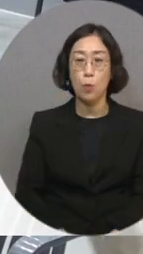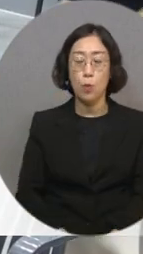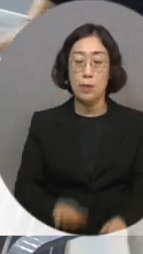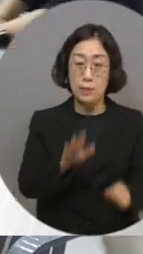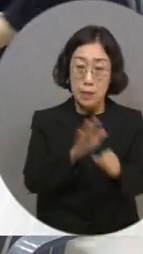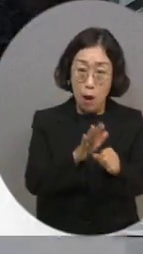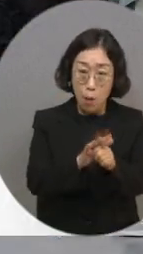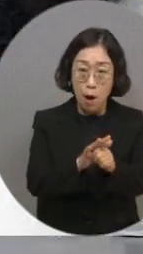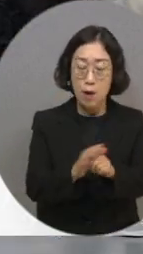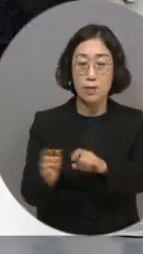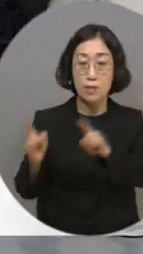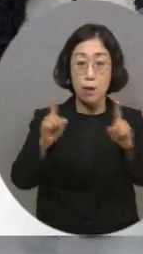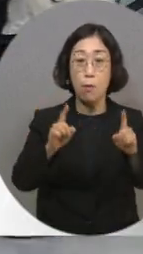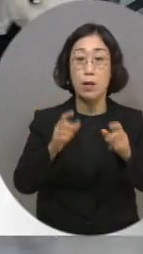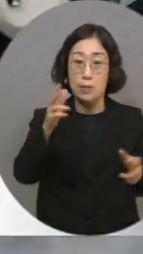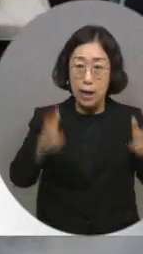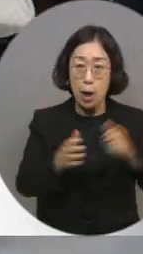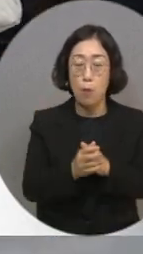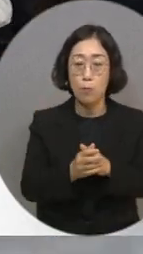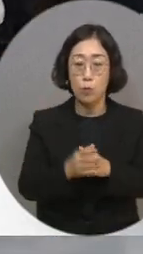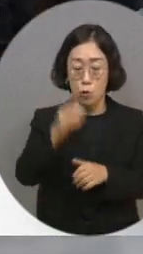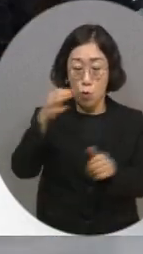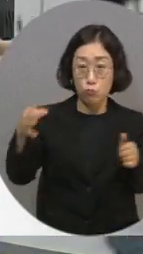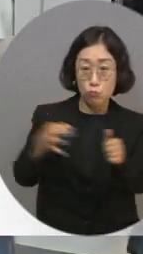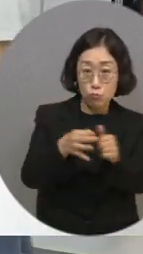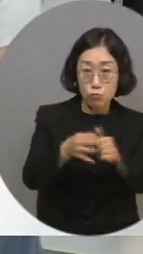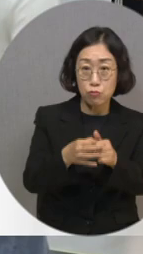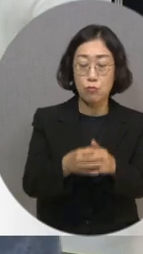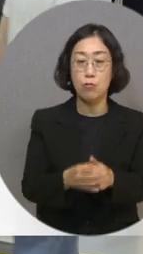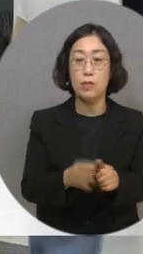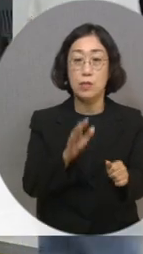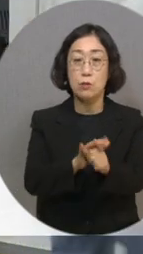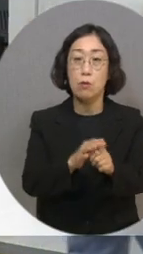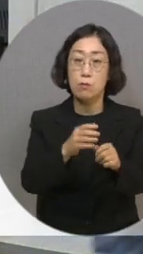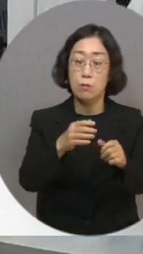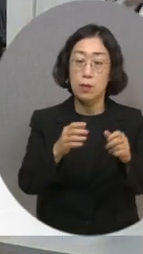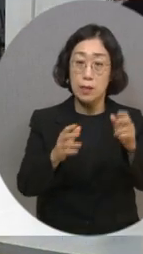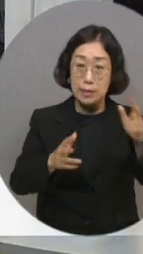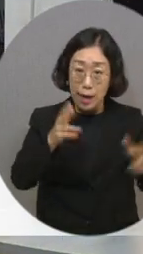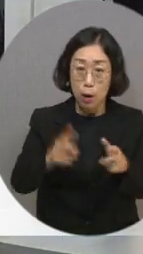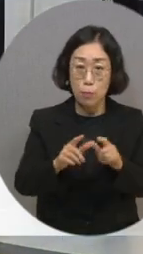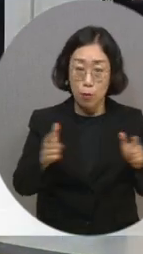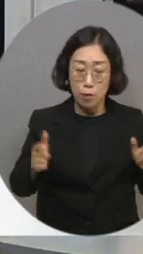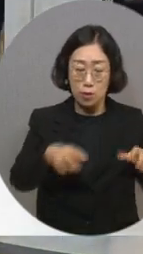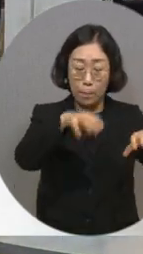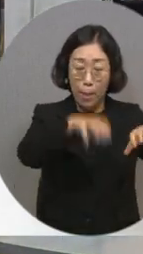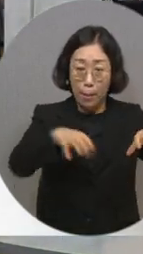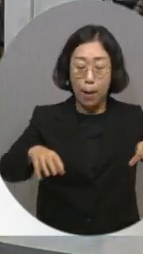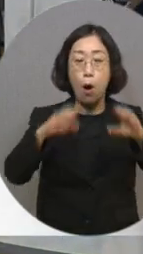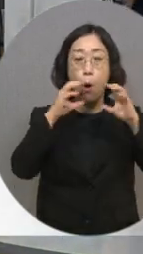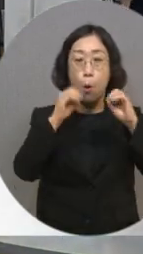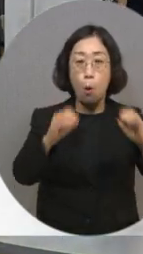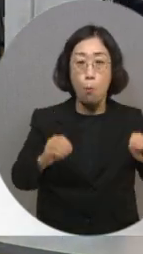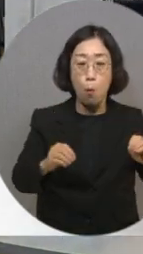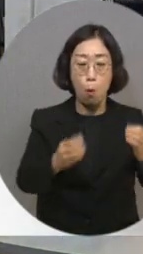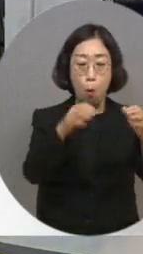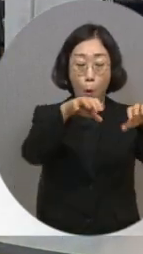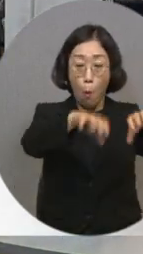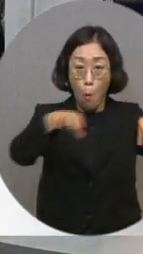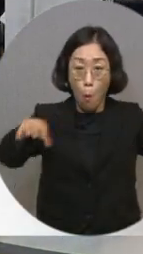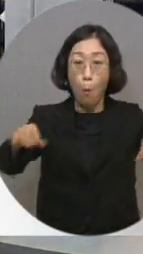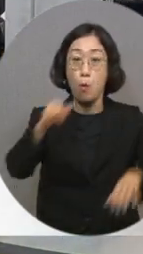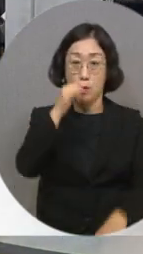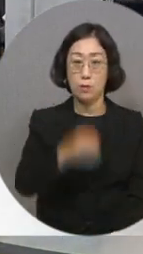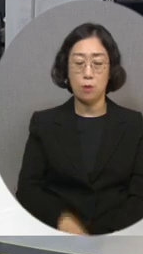사업, 국비지원 직업훈련, 장애인 생산품 전시 등으로 이뤄진 홍보 전시관 등